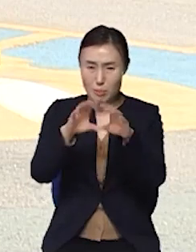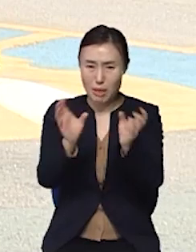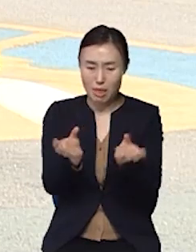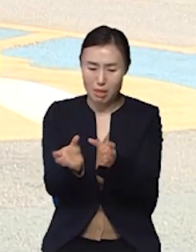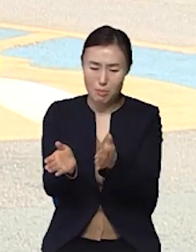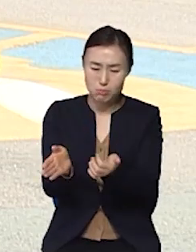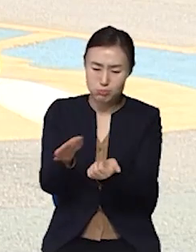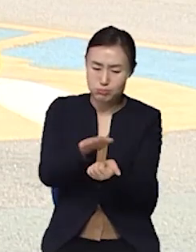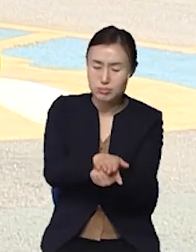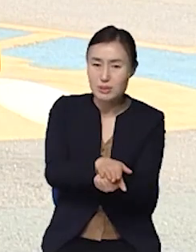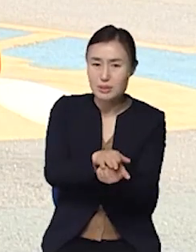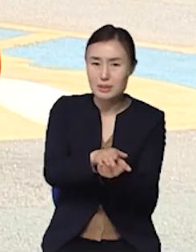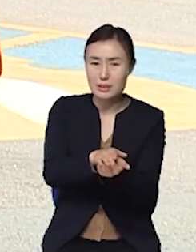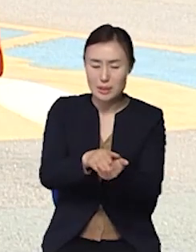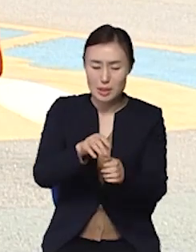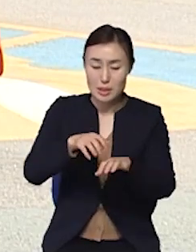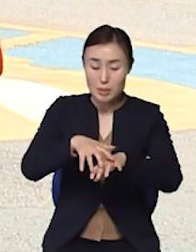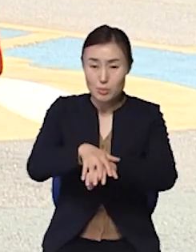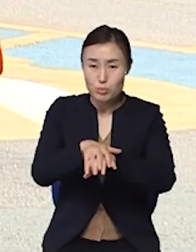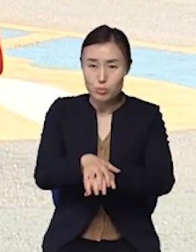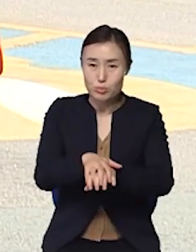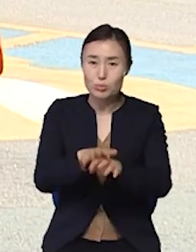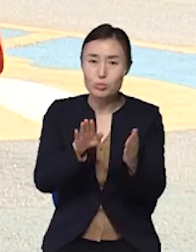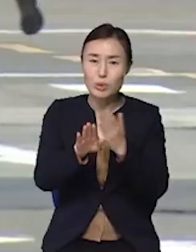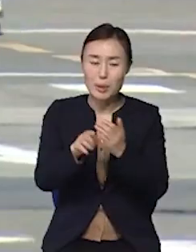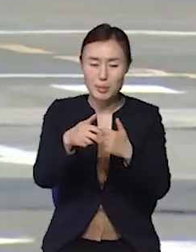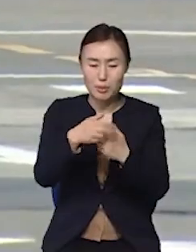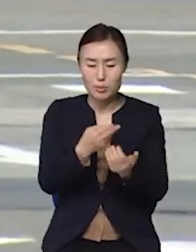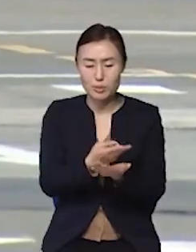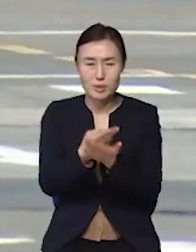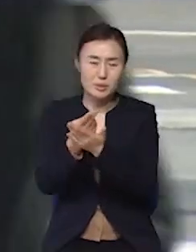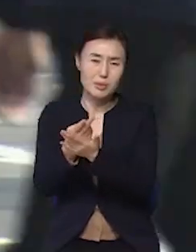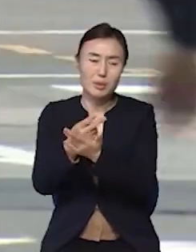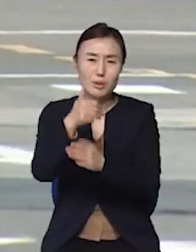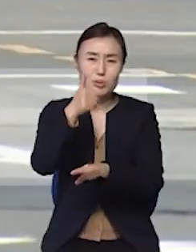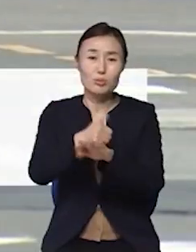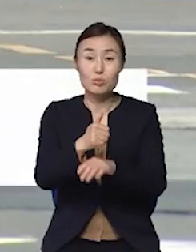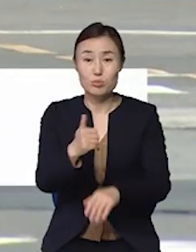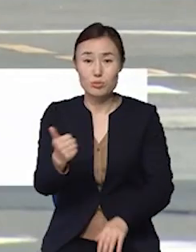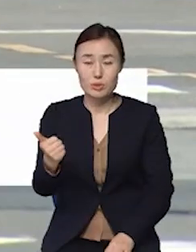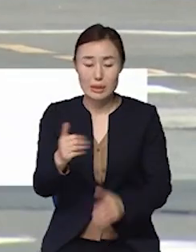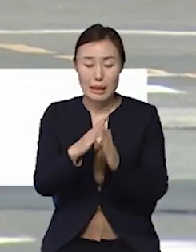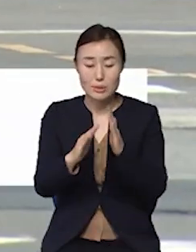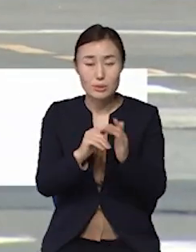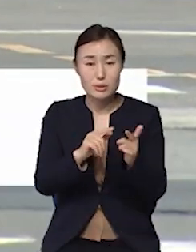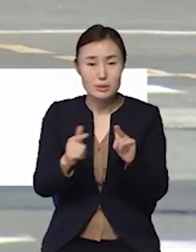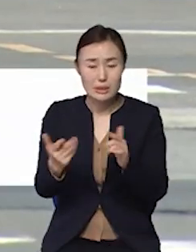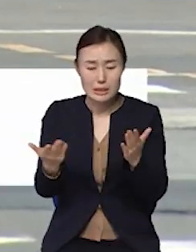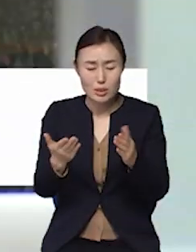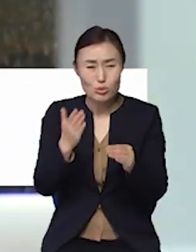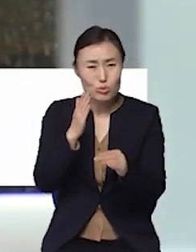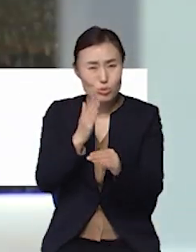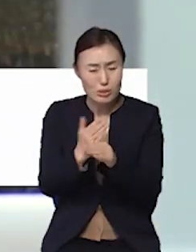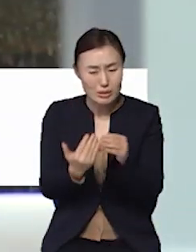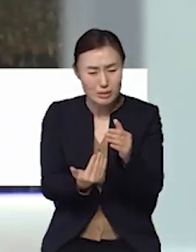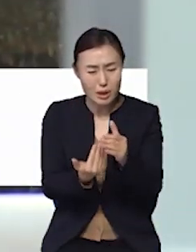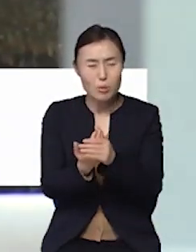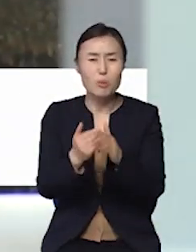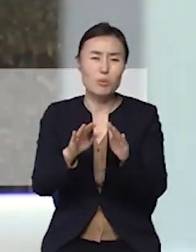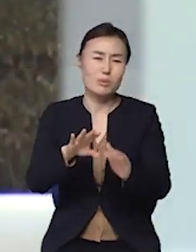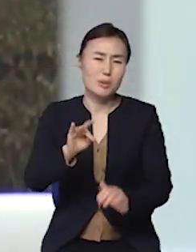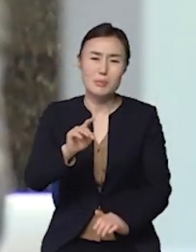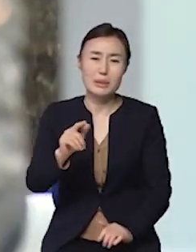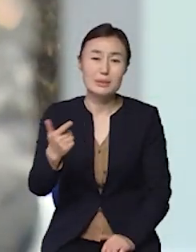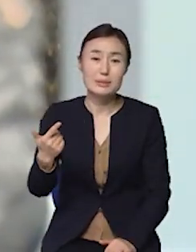심폐소생술을 받으며 병원으로 옮겨졌지만 결국 숨졌습니다. 유족들은 A씨가 근무 중 사고를 당한 것이 처음이